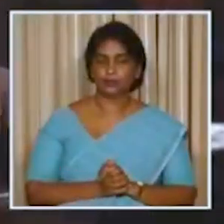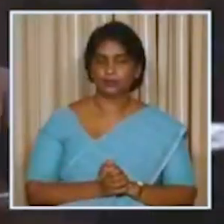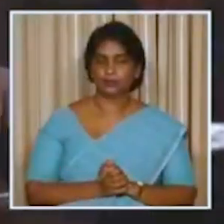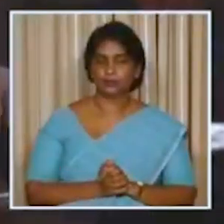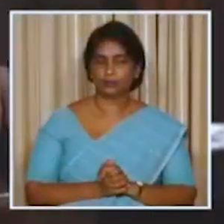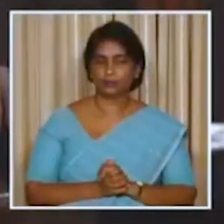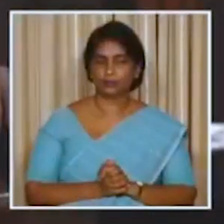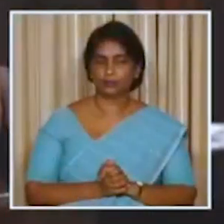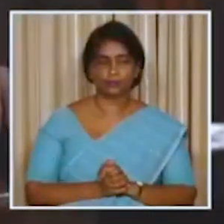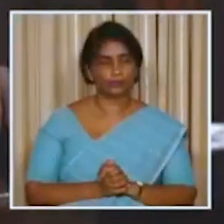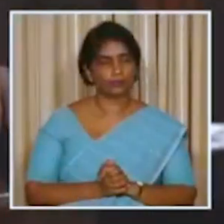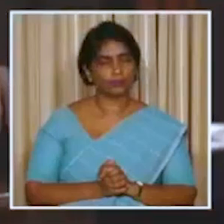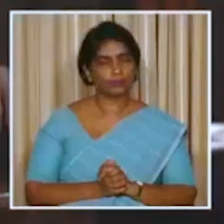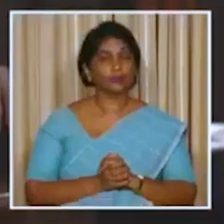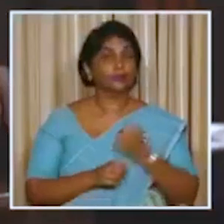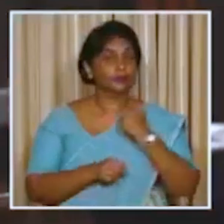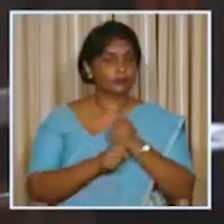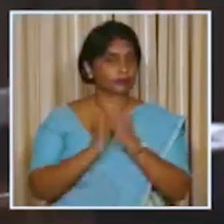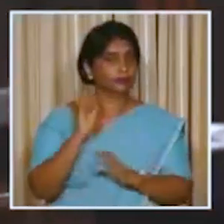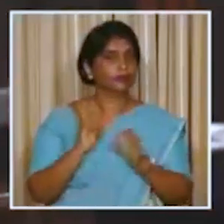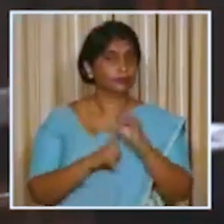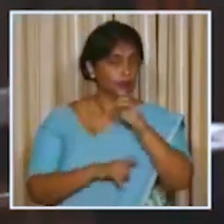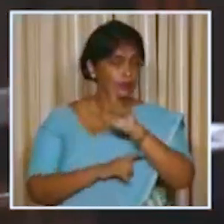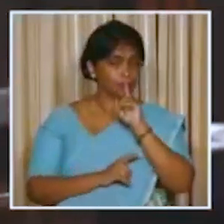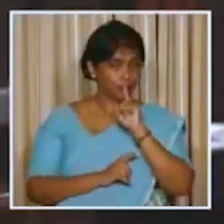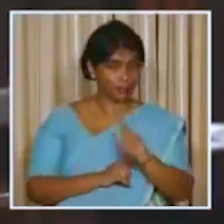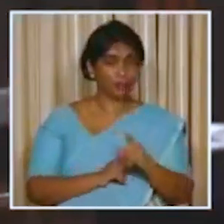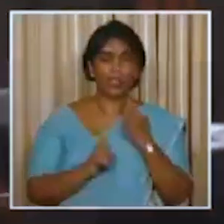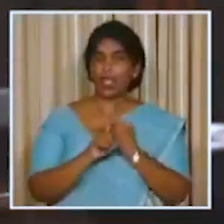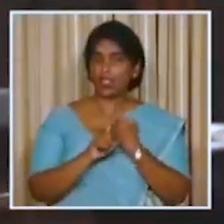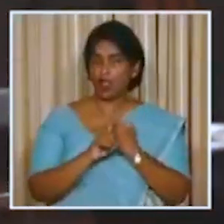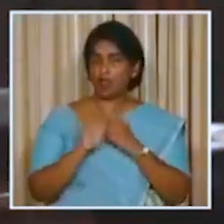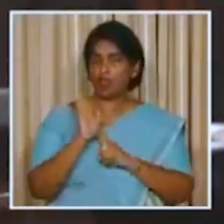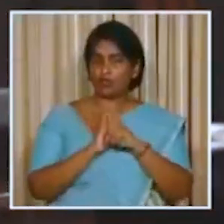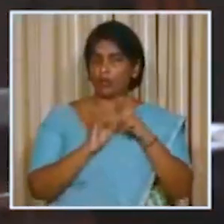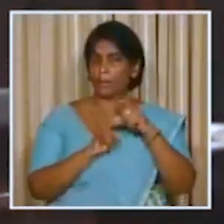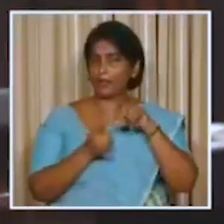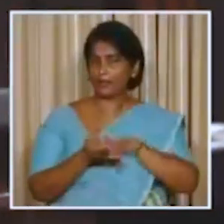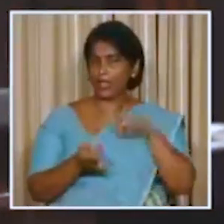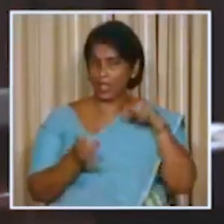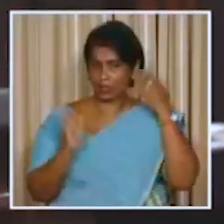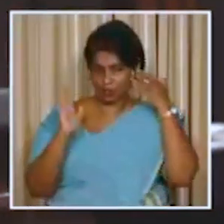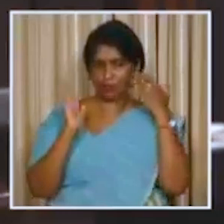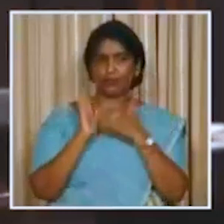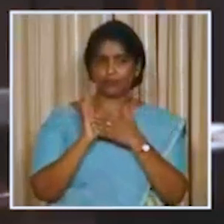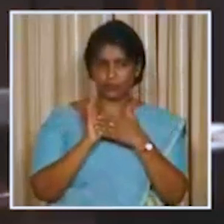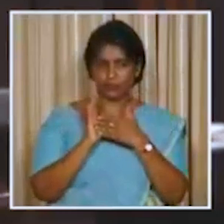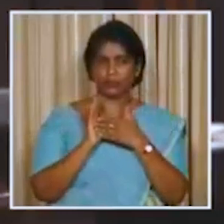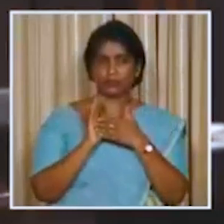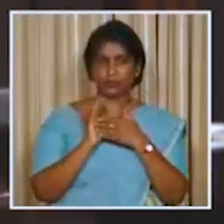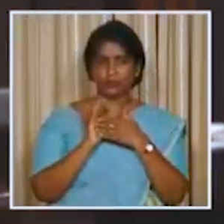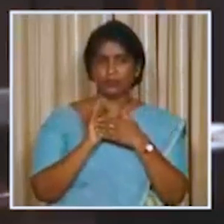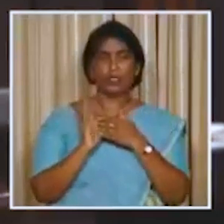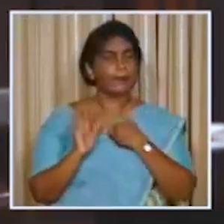கௌரவ ராஜாங்க அமைச்சர் அவர்களே, நீங்கள் குறிப்பிட்டிருக்கிறீர்கள் கல்முனை வடக்கு பிரதேச செயலகம் தொடர்பாக. இந்த முதலாவது என்னுடைய